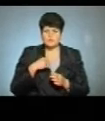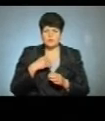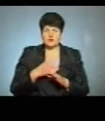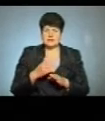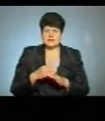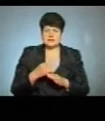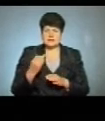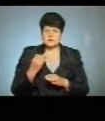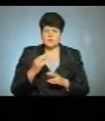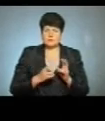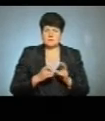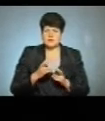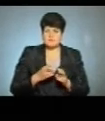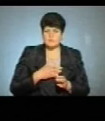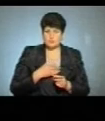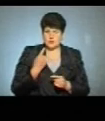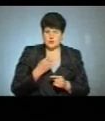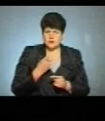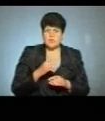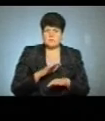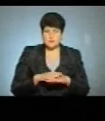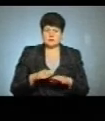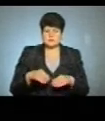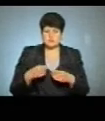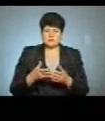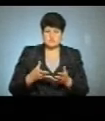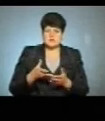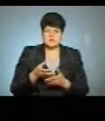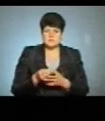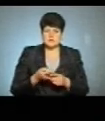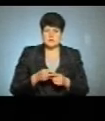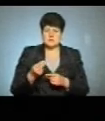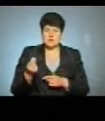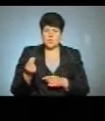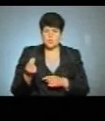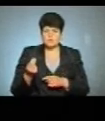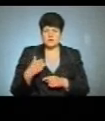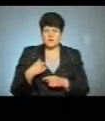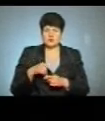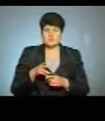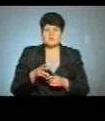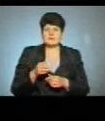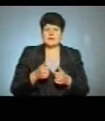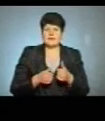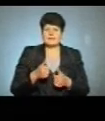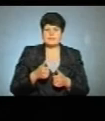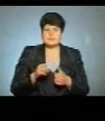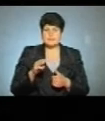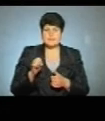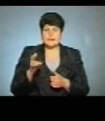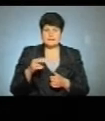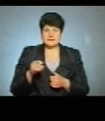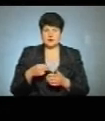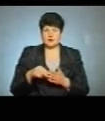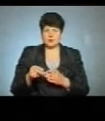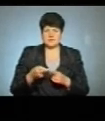плюс підприємства, і банк дав запоруку, що він проплатить ці кошти. І я тоді вийшов на тендер на біржу і викупив